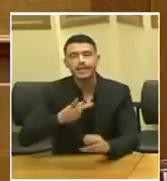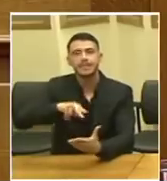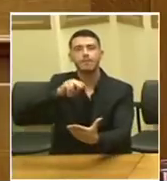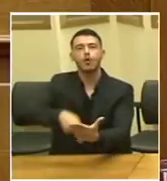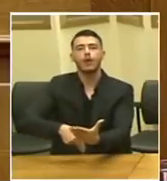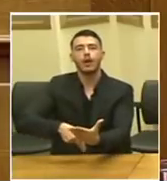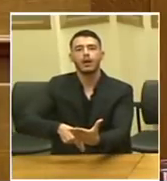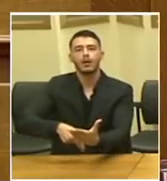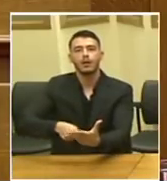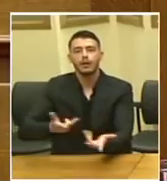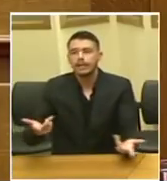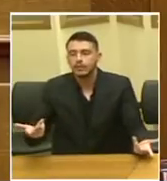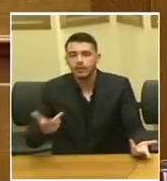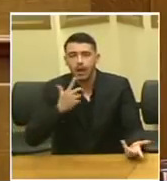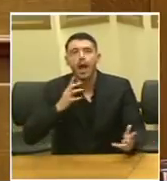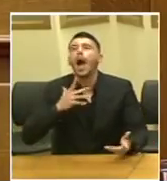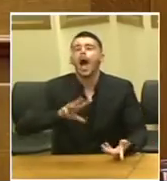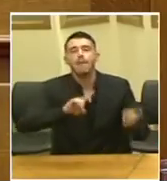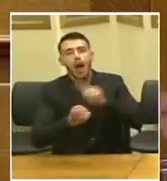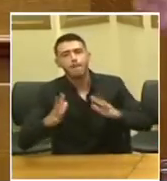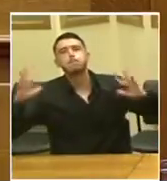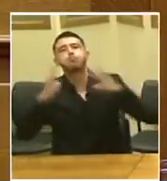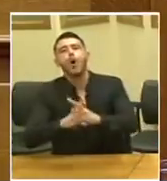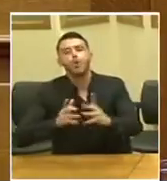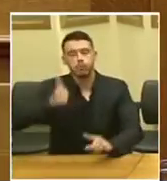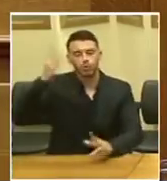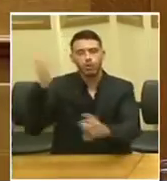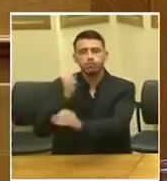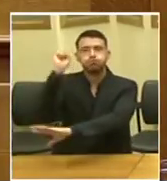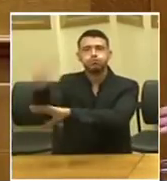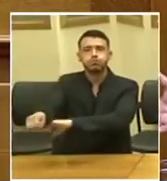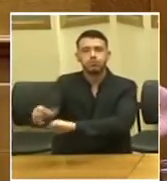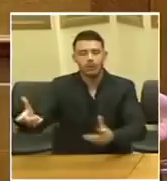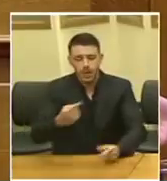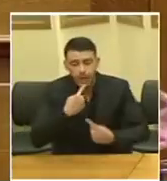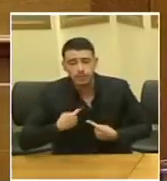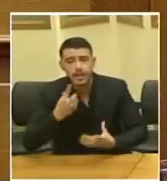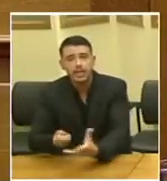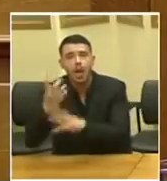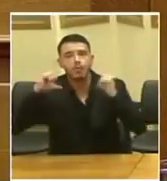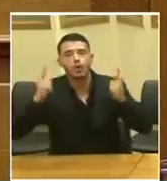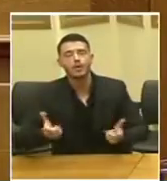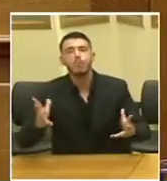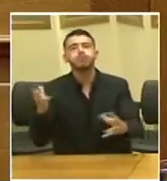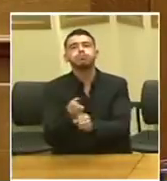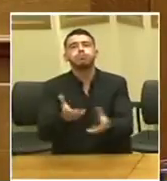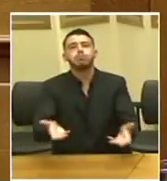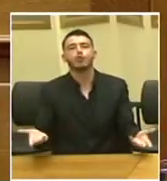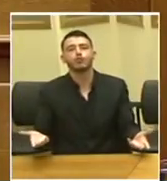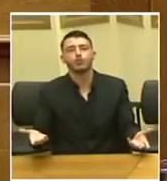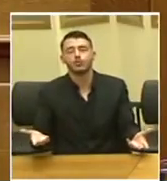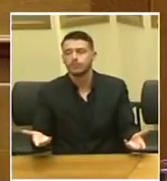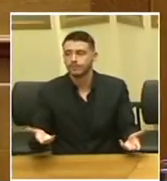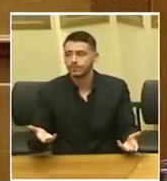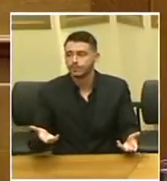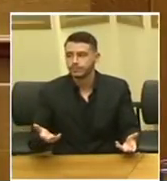έχεις κερδίσει πόλεμο. Να μας πει η Νέα Δημοκρατία επιτέλους, κερδίσατε κύριε πόλεμο και δεν θέλετε τίποτα, κανένα συμβασμό.